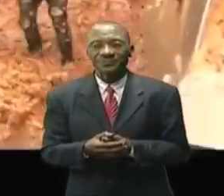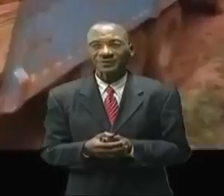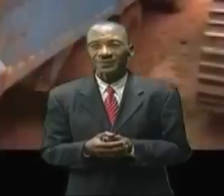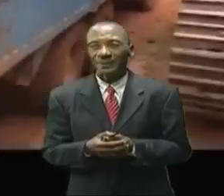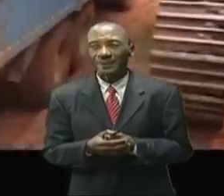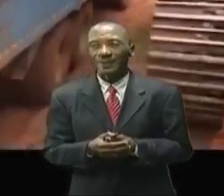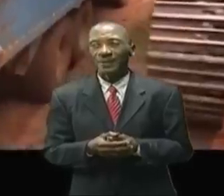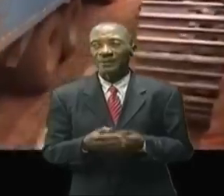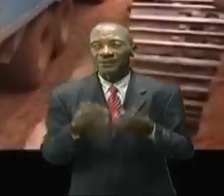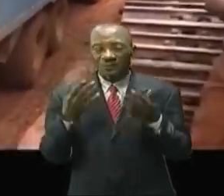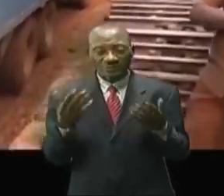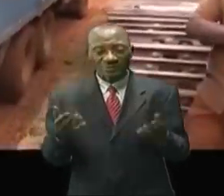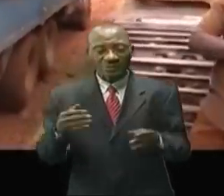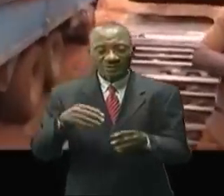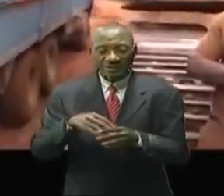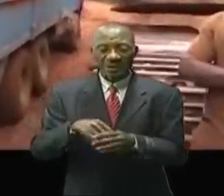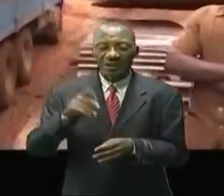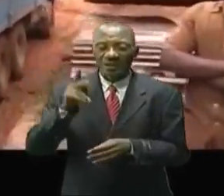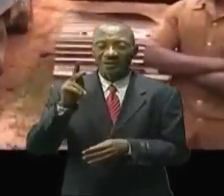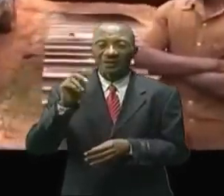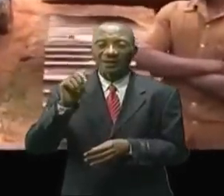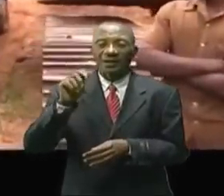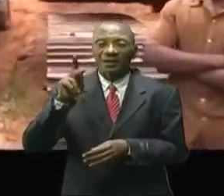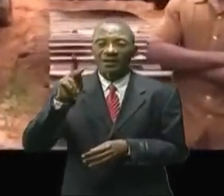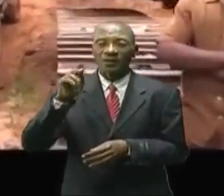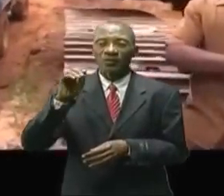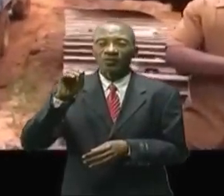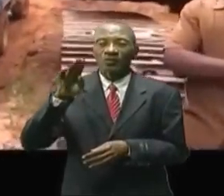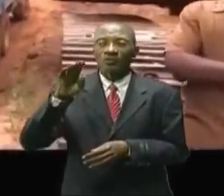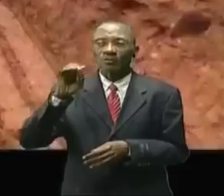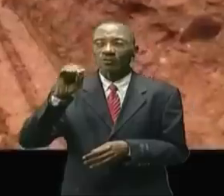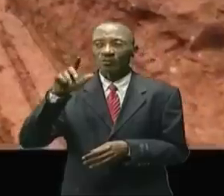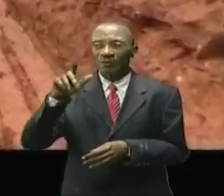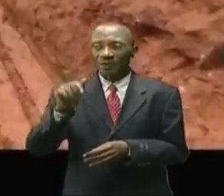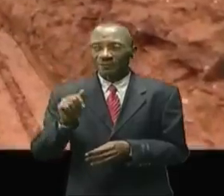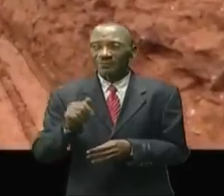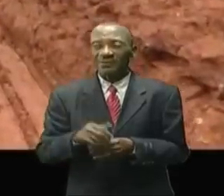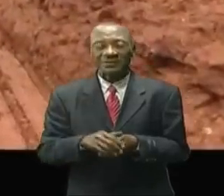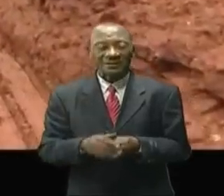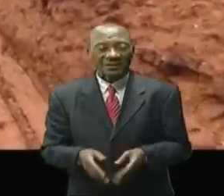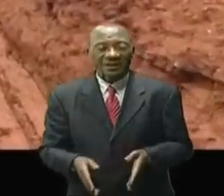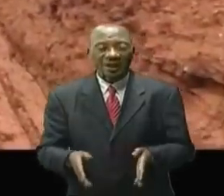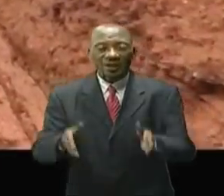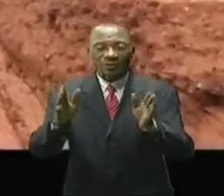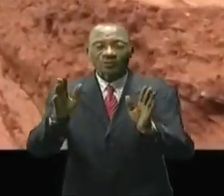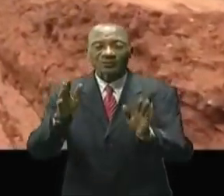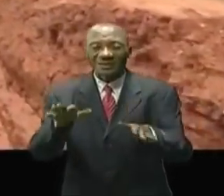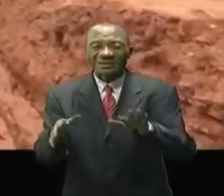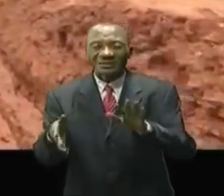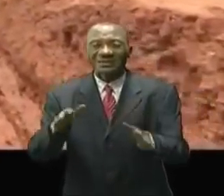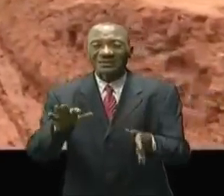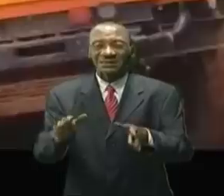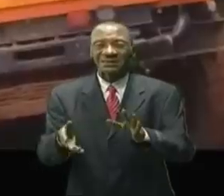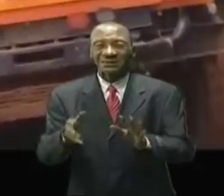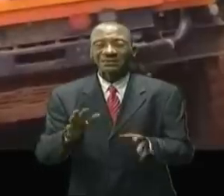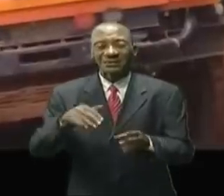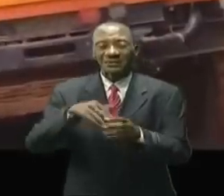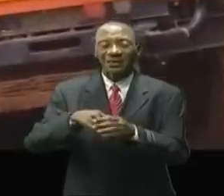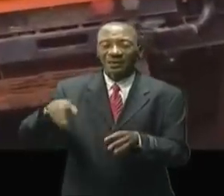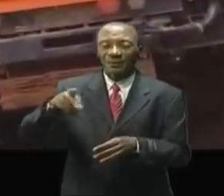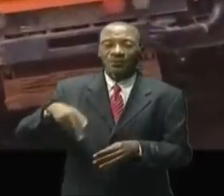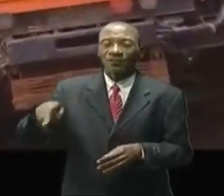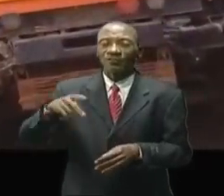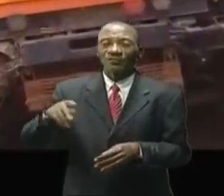Gungu Kakobola est très capitale pour l'évacuation aussi pour la couverture de ces cités de la province du Kwilu